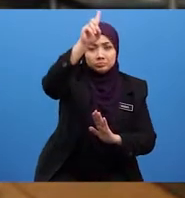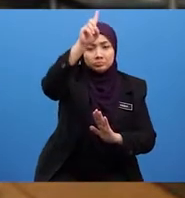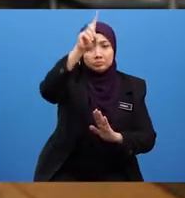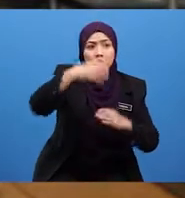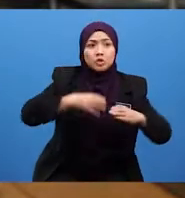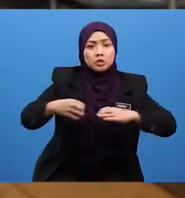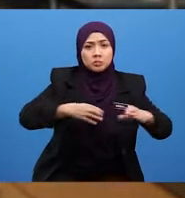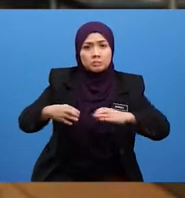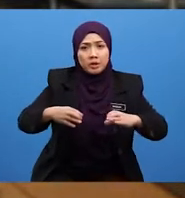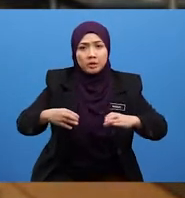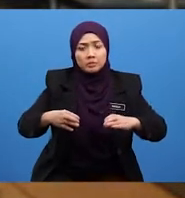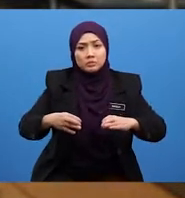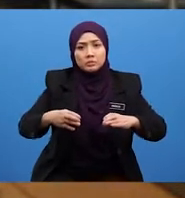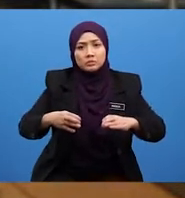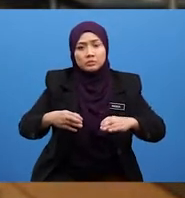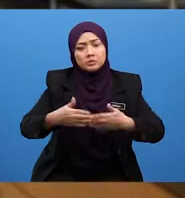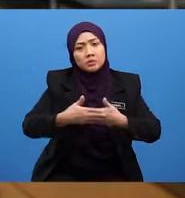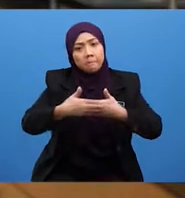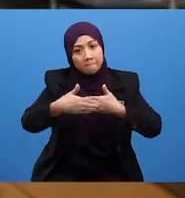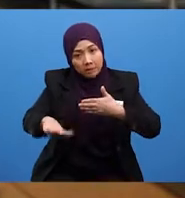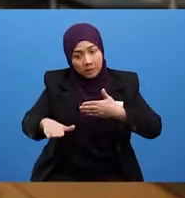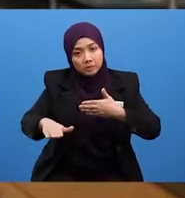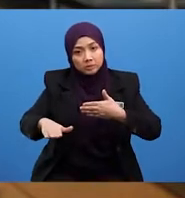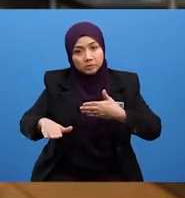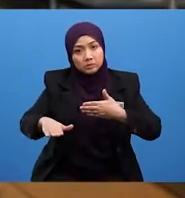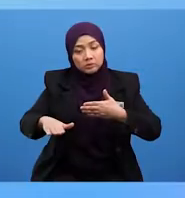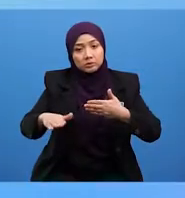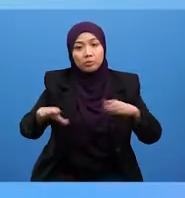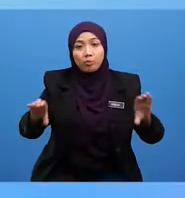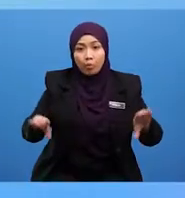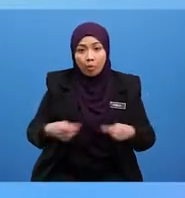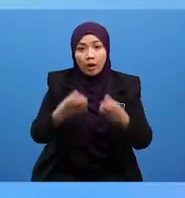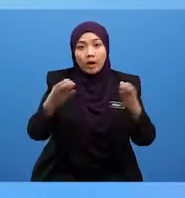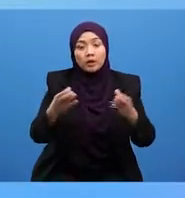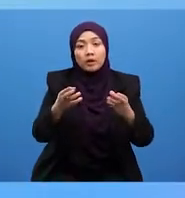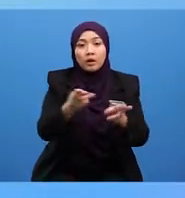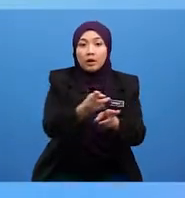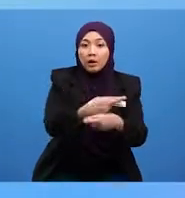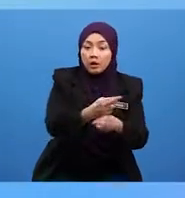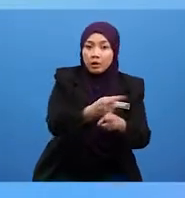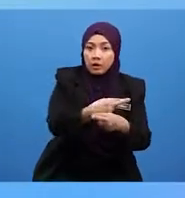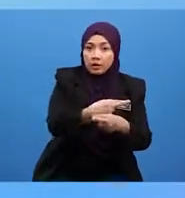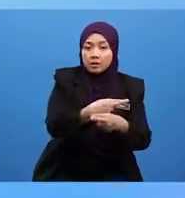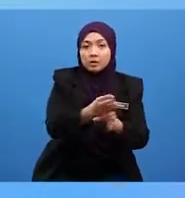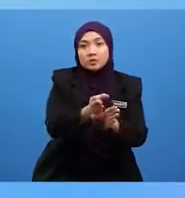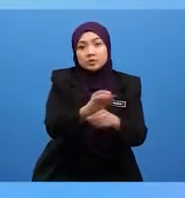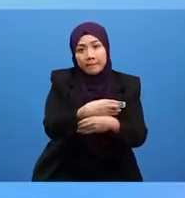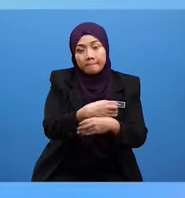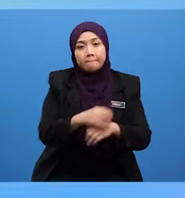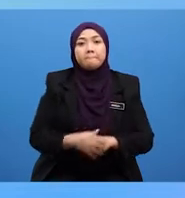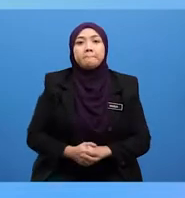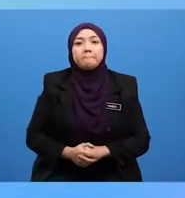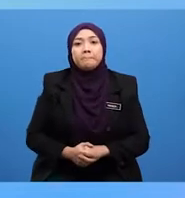dan pesat selepas direka cipta. banyak potensi